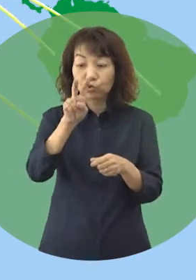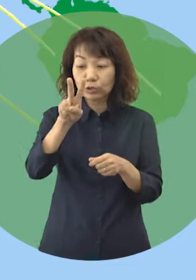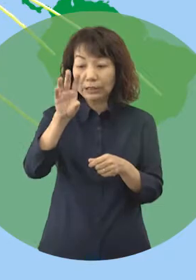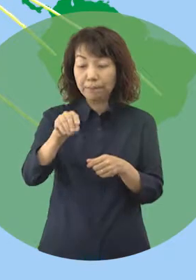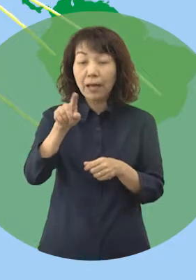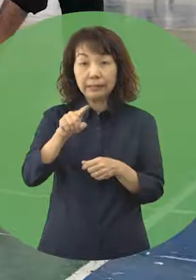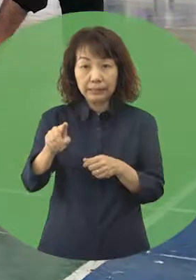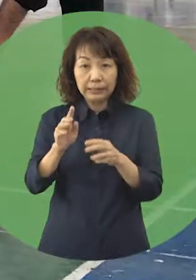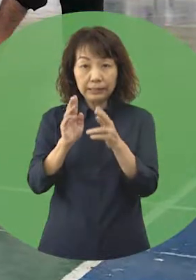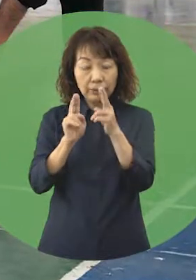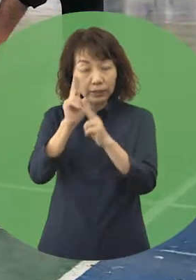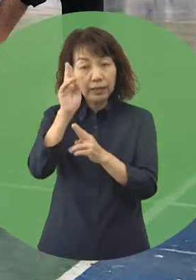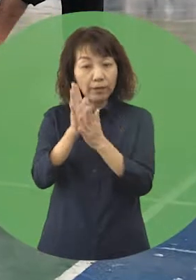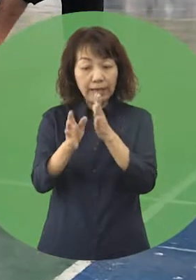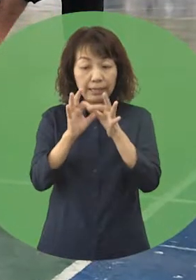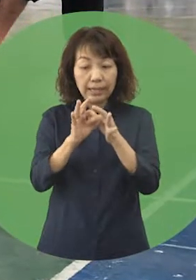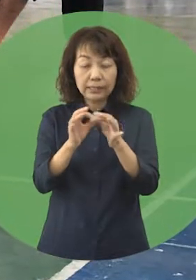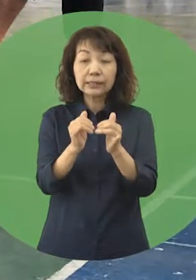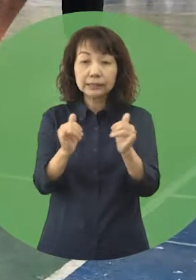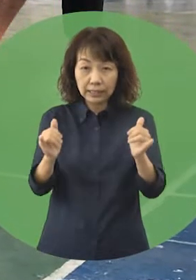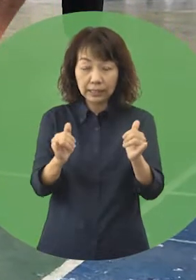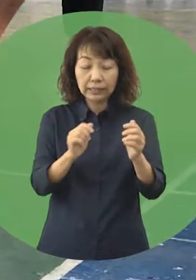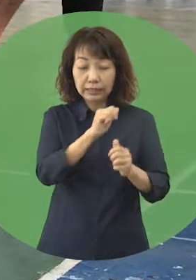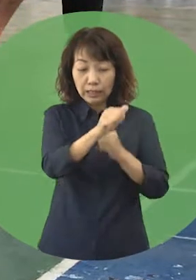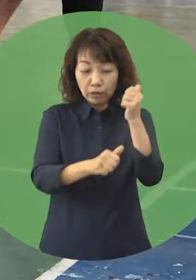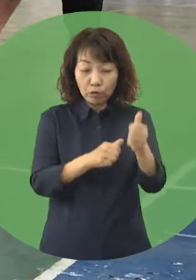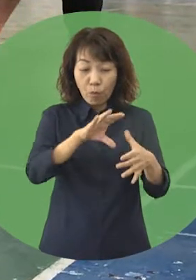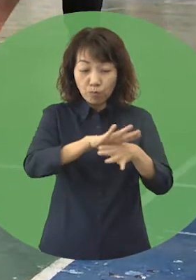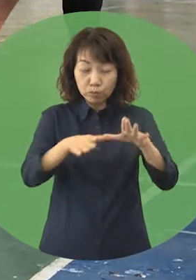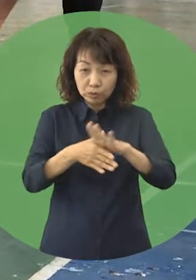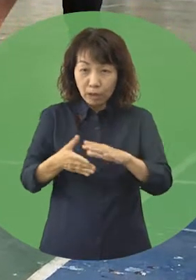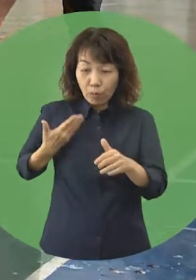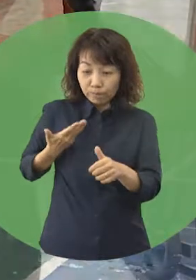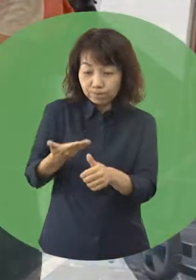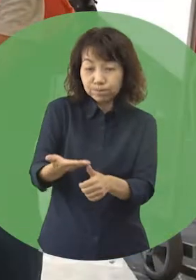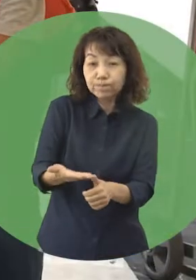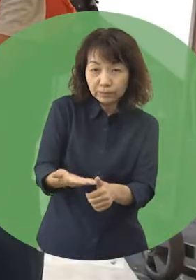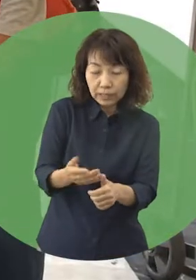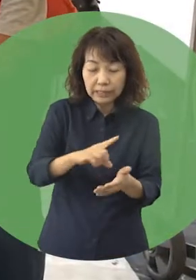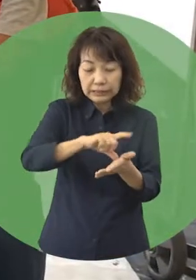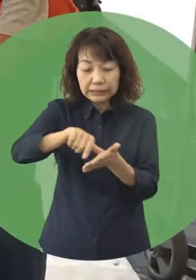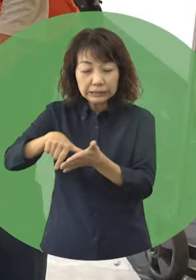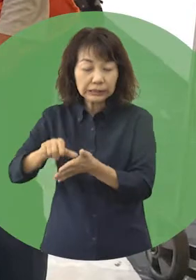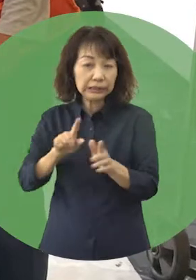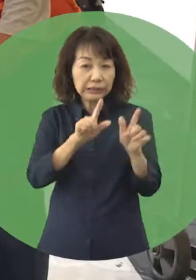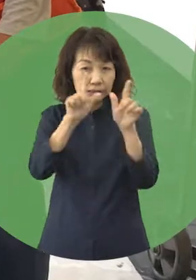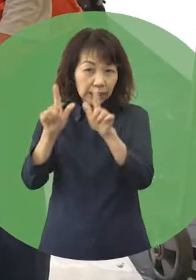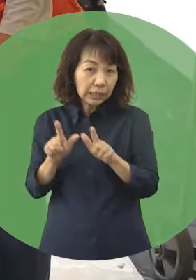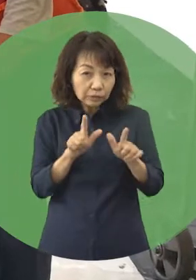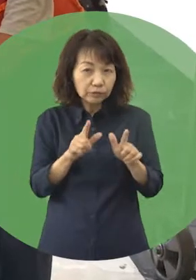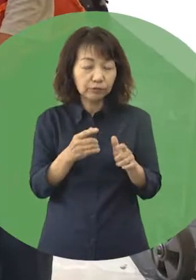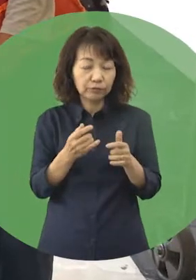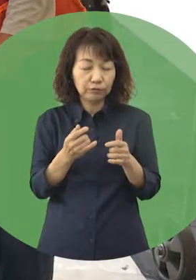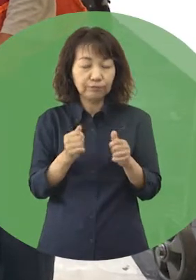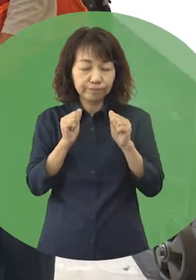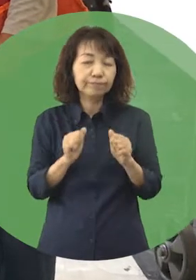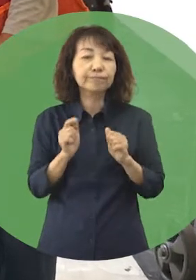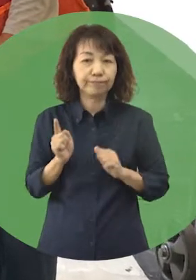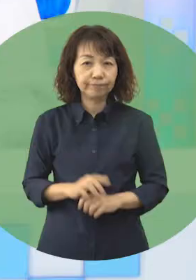警人が沖縄の伝統文化を受け継ぎながら、それぞれの地域社会の一員として生活しているんじ